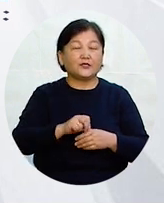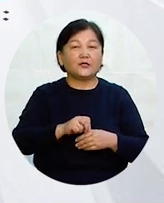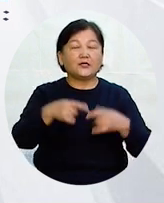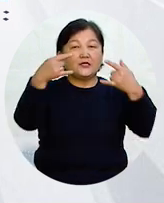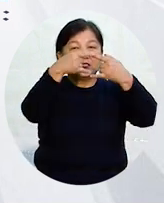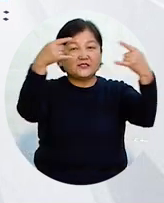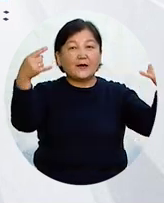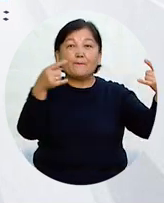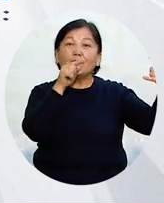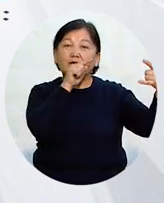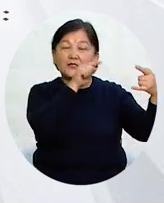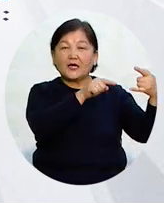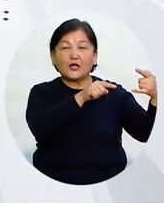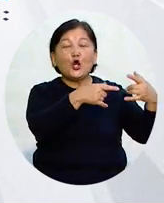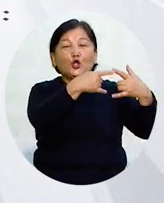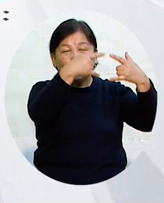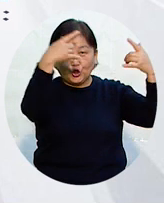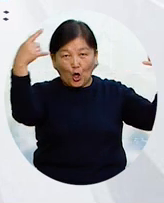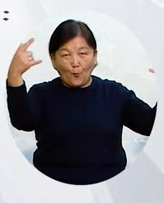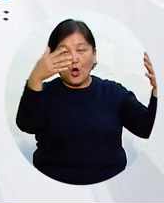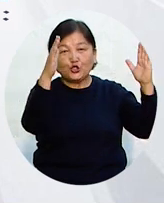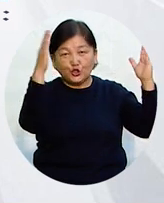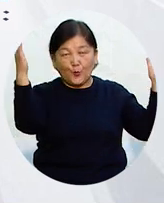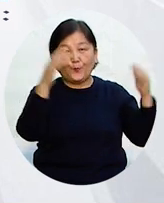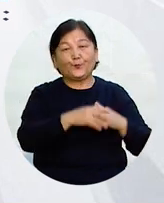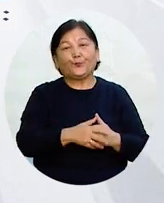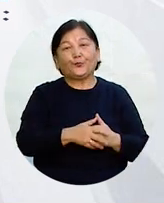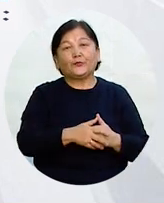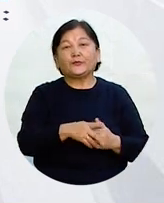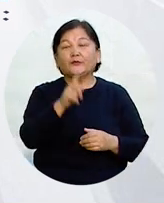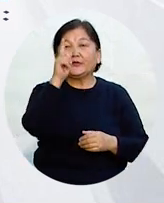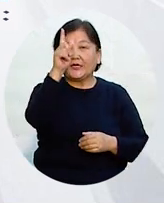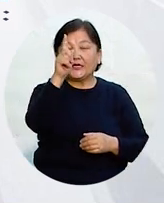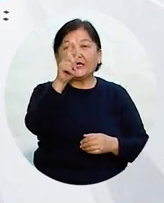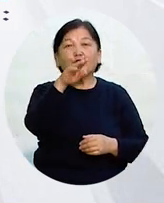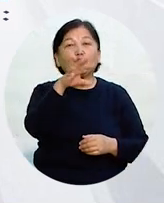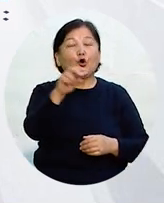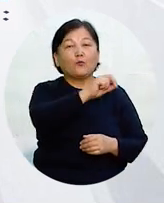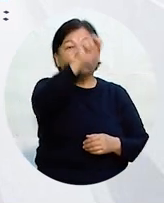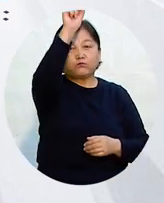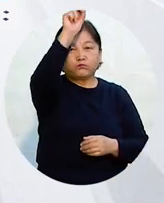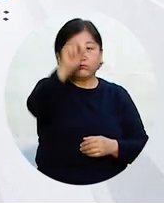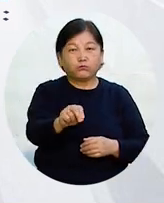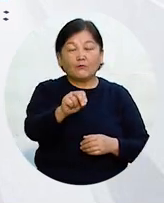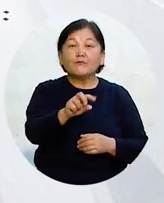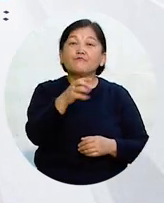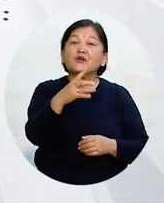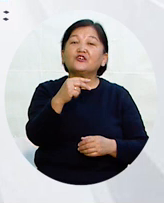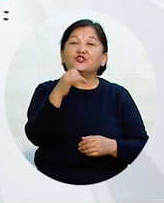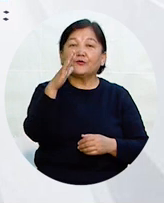самбар дээр, томоос, том, негийн тоо бичив. Тоо